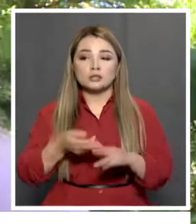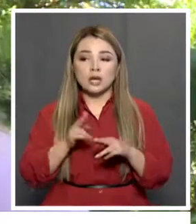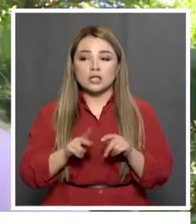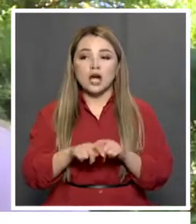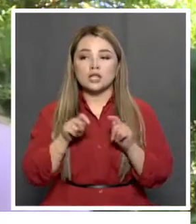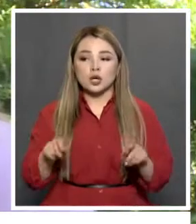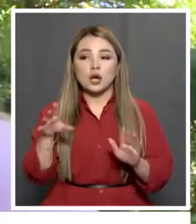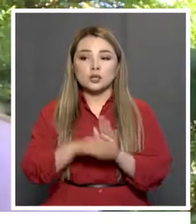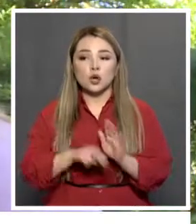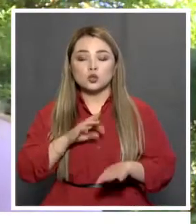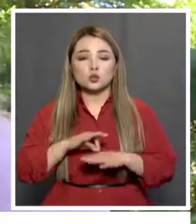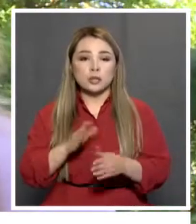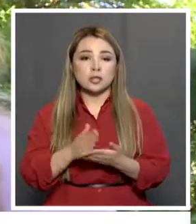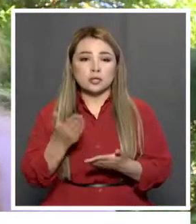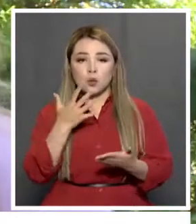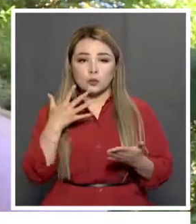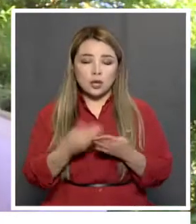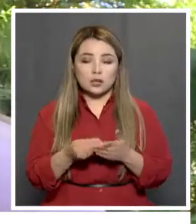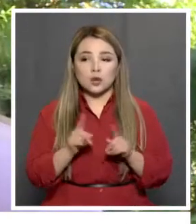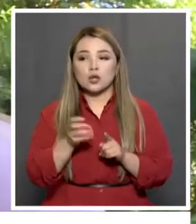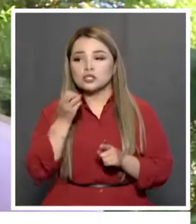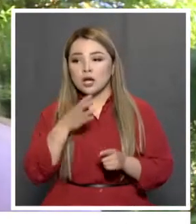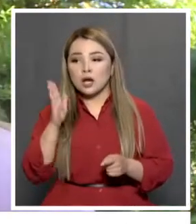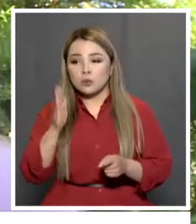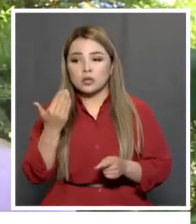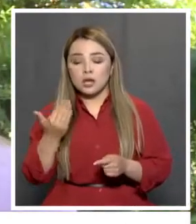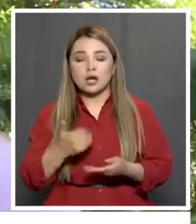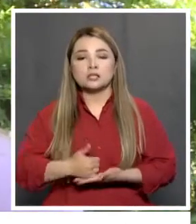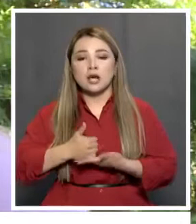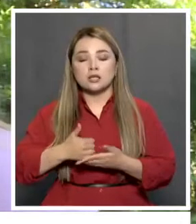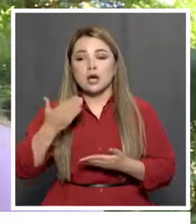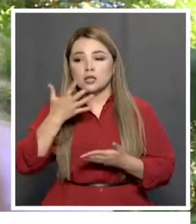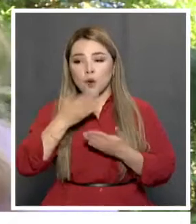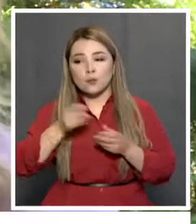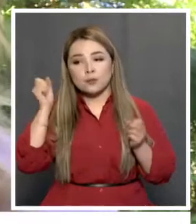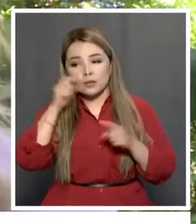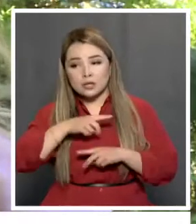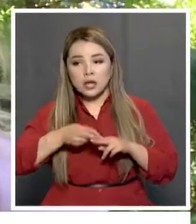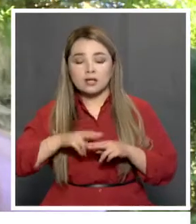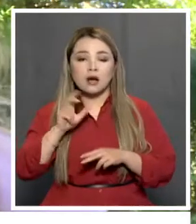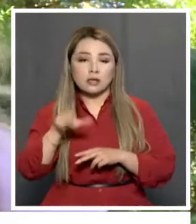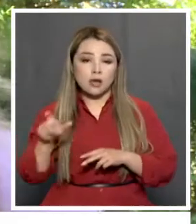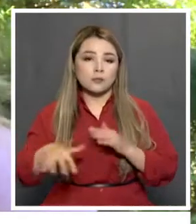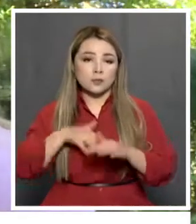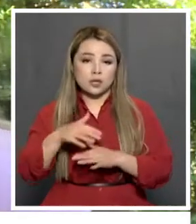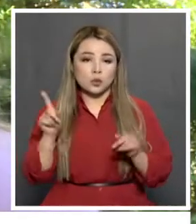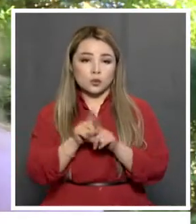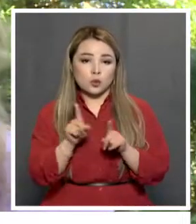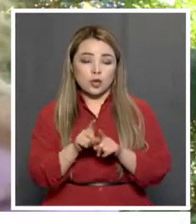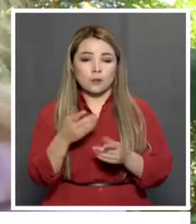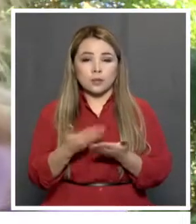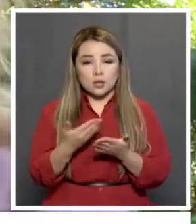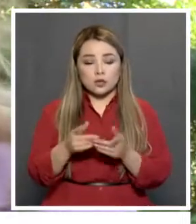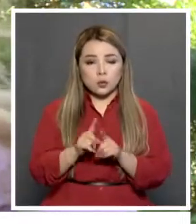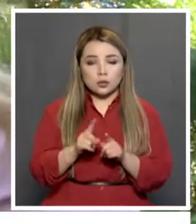қосымшасына жүктеліп жатса өздеріне жақсы болады, адамның статусын біліп отырады, келген келушінің статусын біліп, өздеріне мысалы